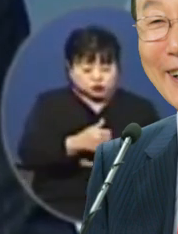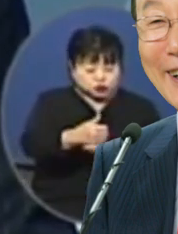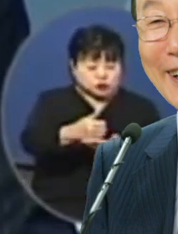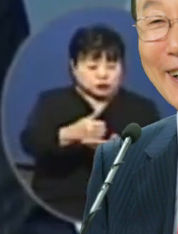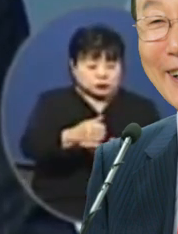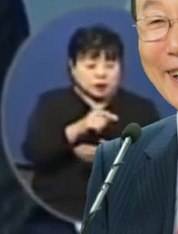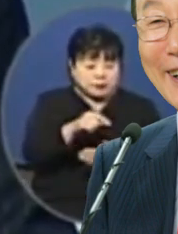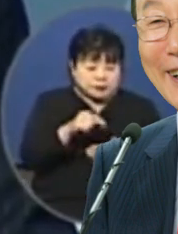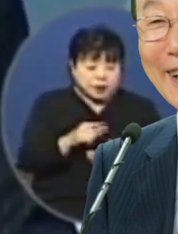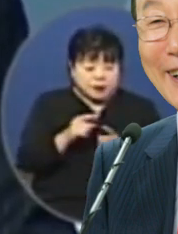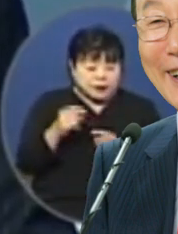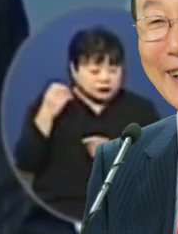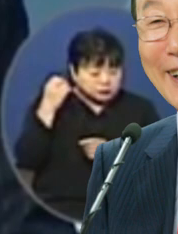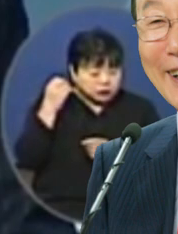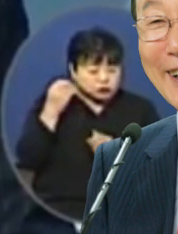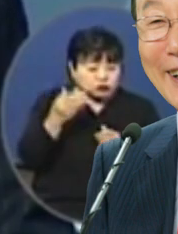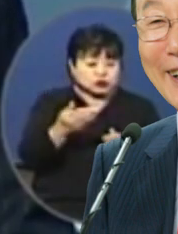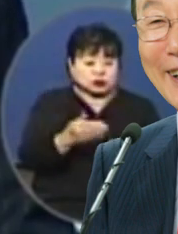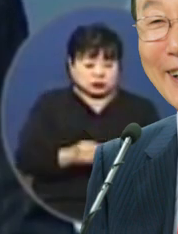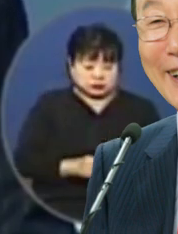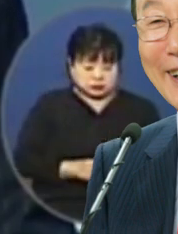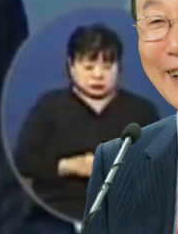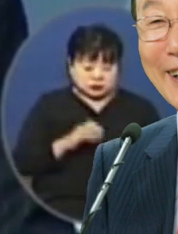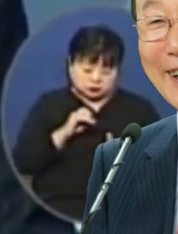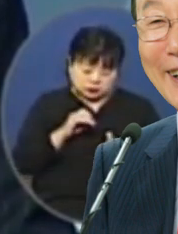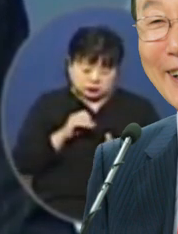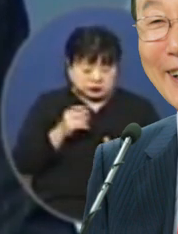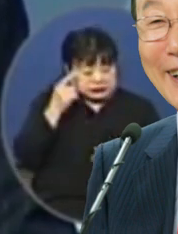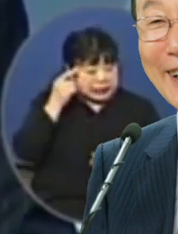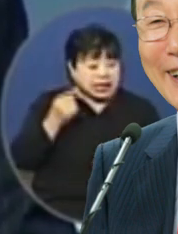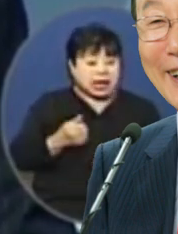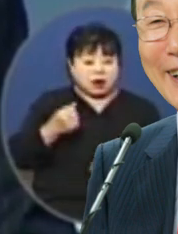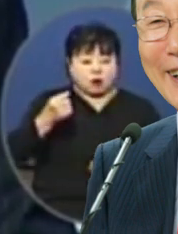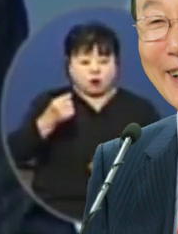늘 마음속에 말씀하시는 것을 여러분이 상상하고